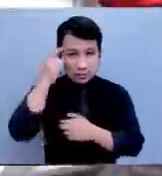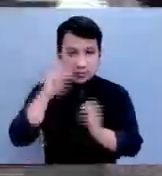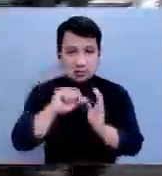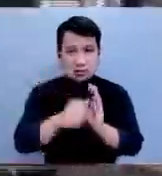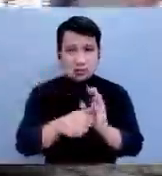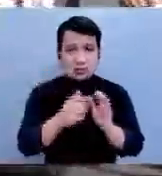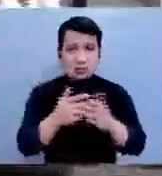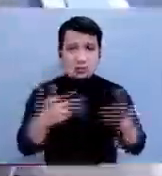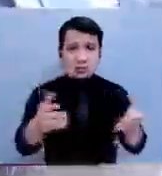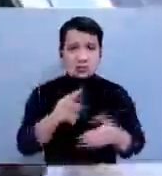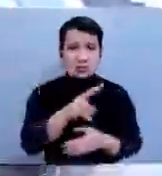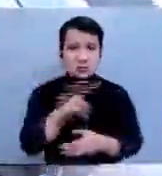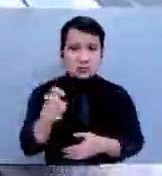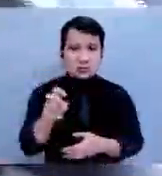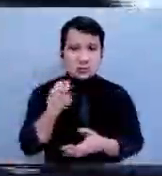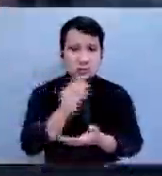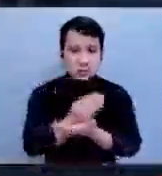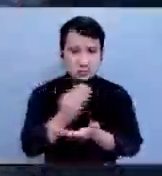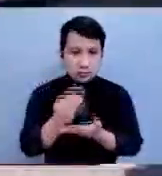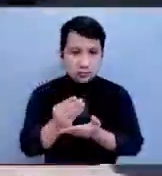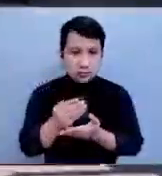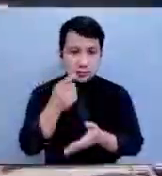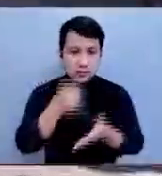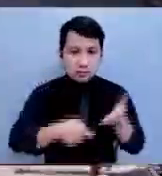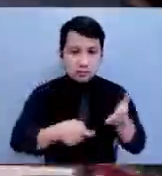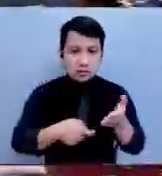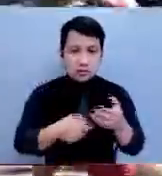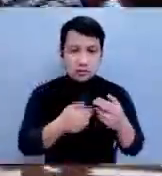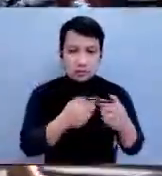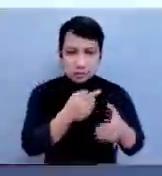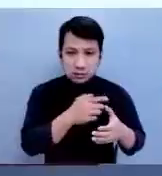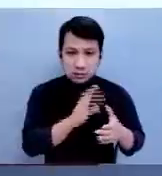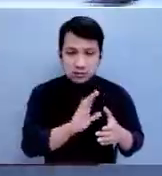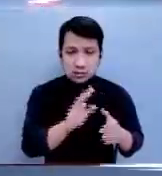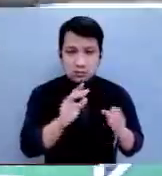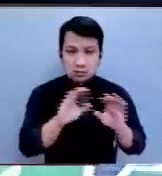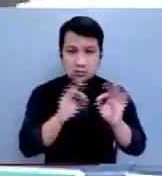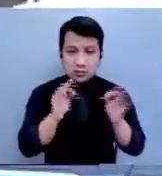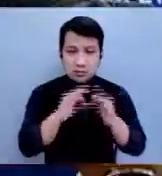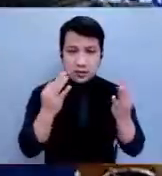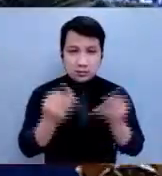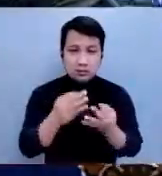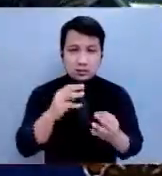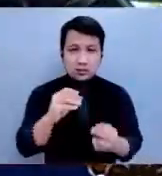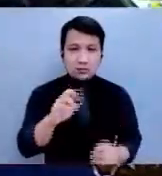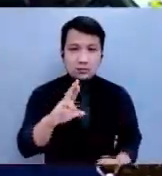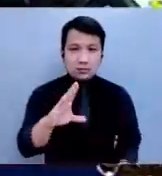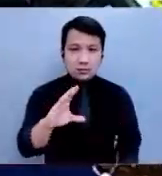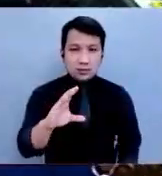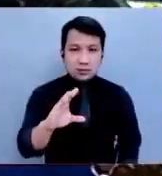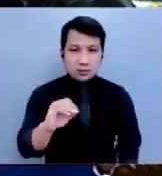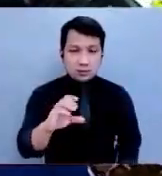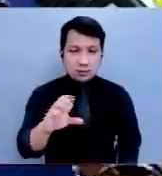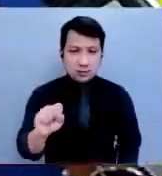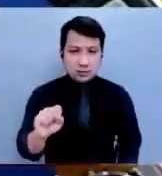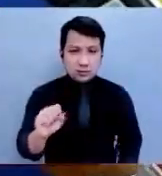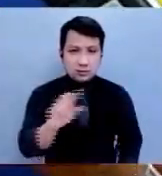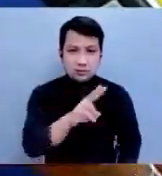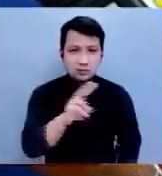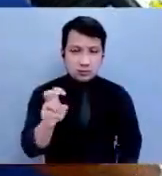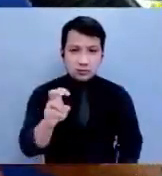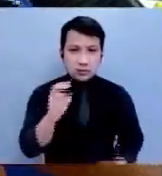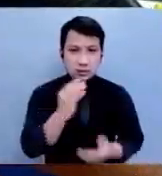mahigit 200 bilyong pisong tax liabilities ng mga Marcos. Ibigay na natin itong 200 bilyon na